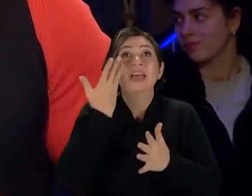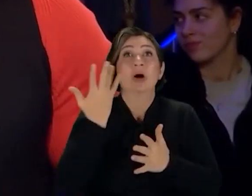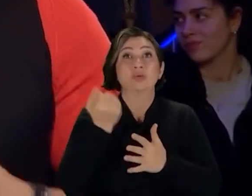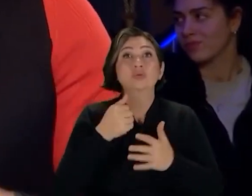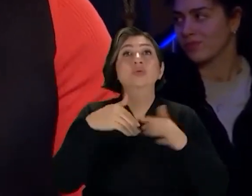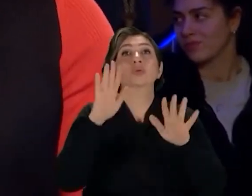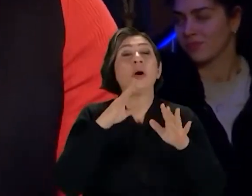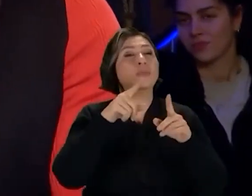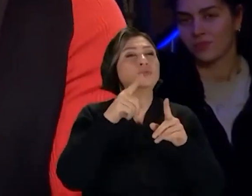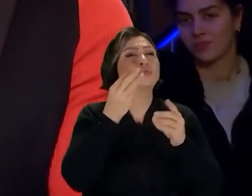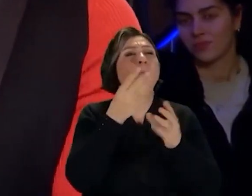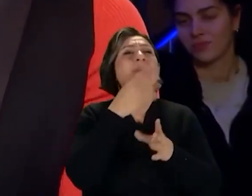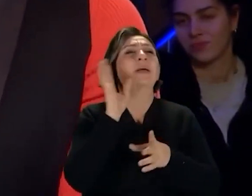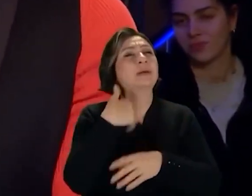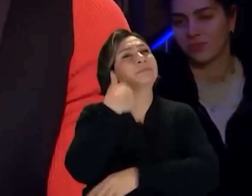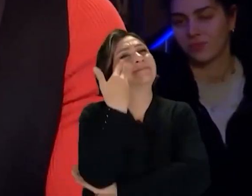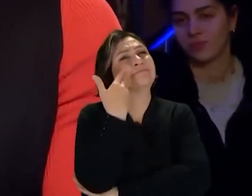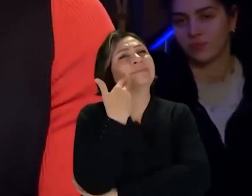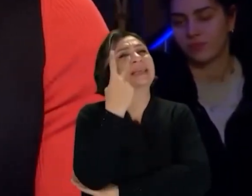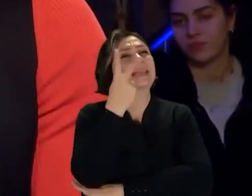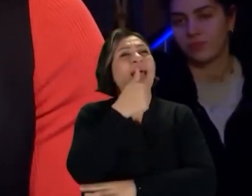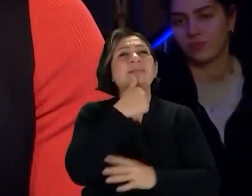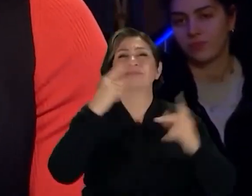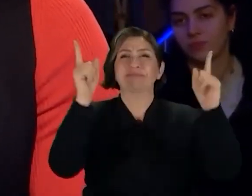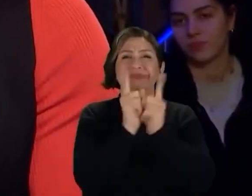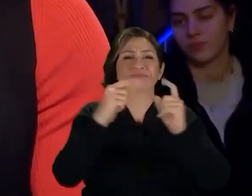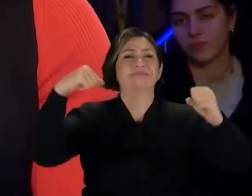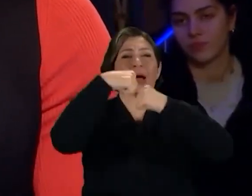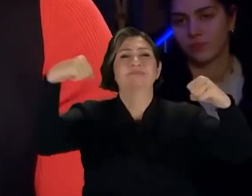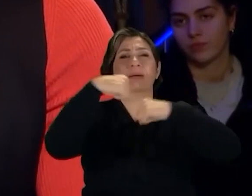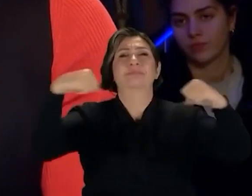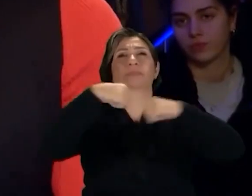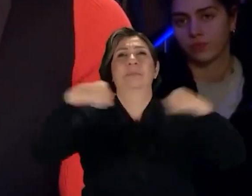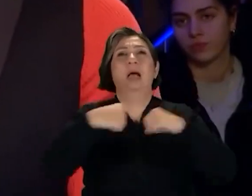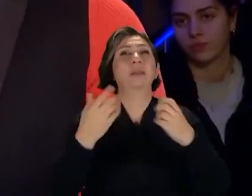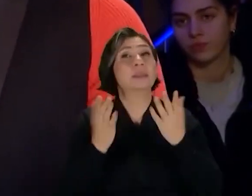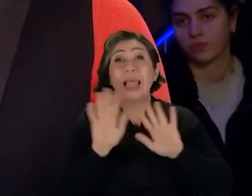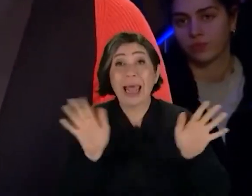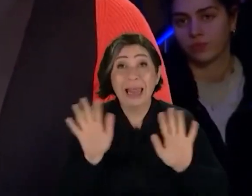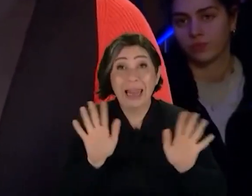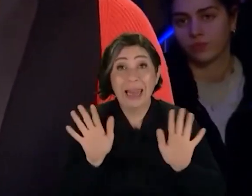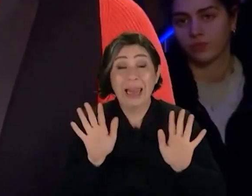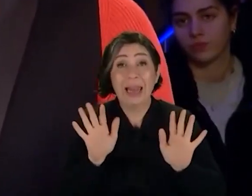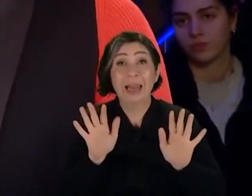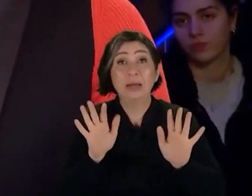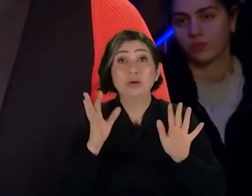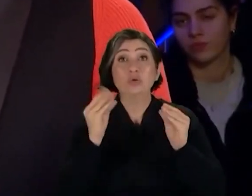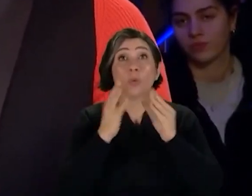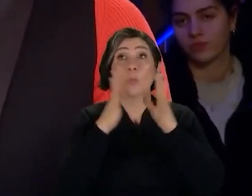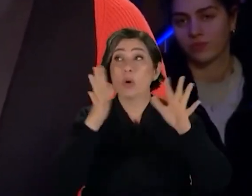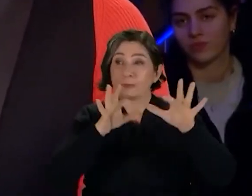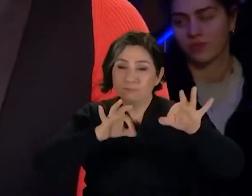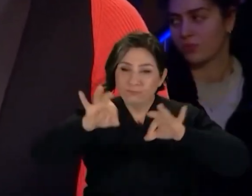alıyorsun yoksa Hani oturup bunları çok bilmeden baktığında iki tane birbirine yumruklamaya çalışan adam gibi gözüküyor ama öyle bir şey yok Çok büyük bir